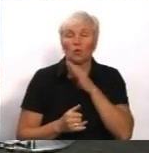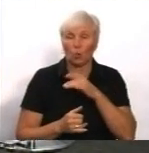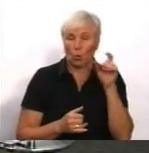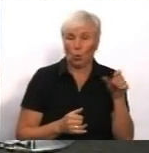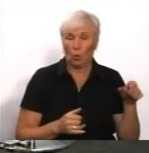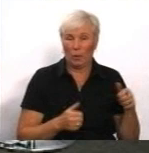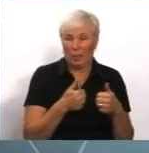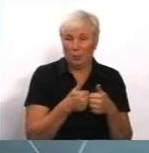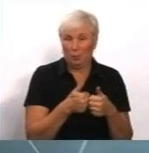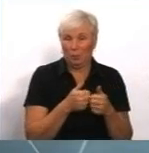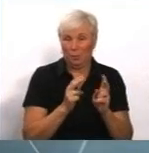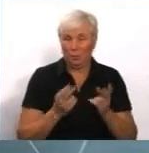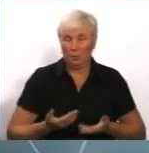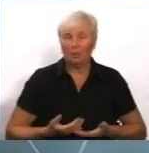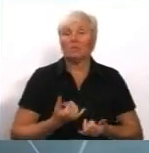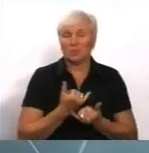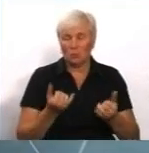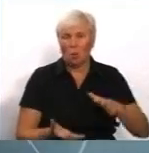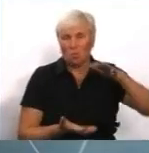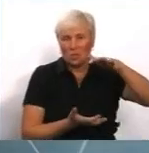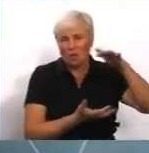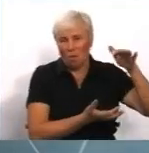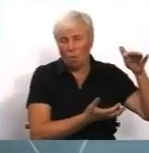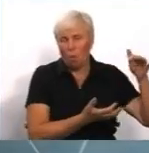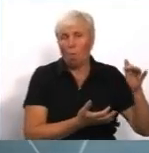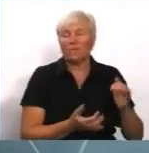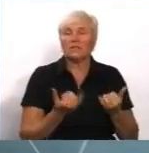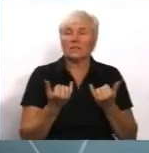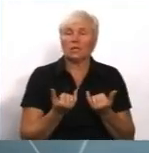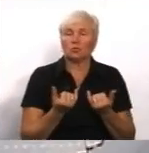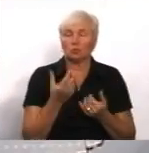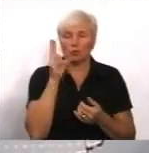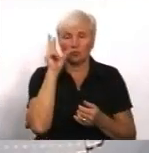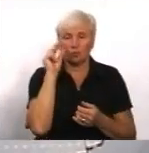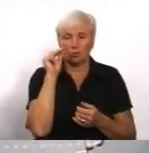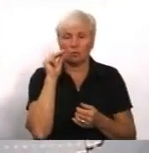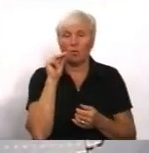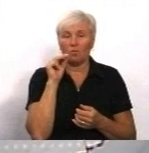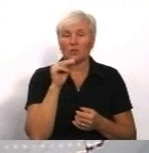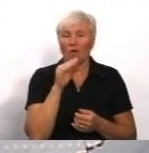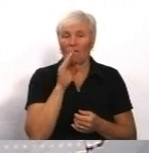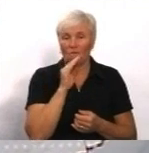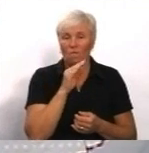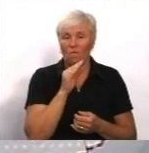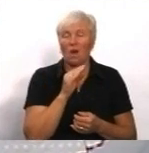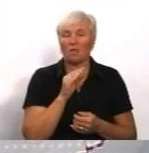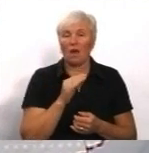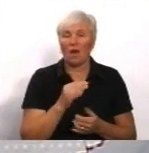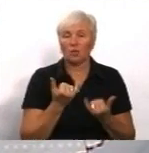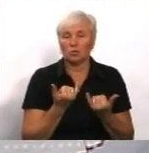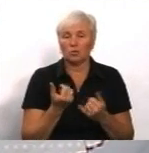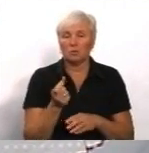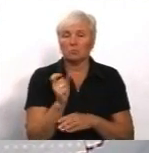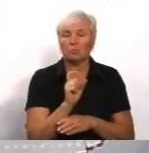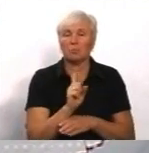Вони забезпечили бутильованою. До цього часу, на сьогоднішнє число, бутильована вода завозиться. Сьогодні перевищення є тільки